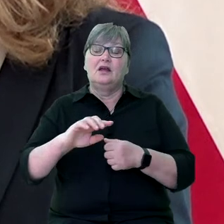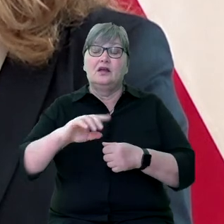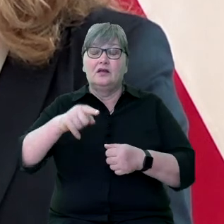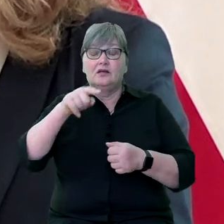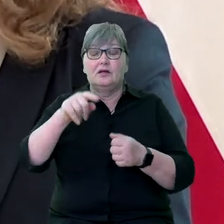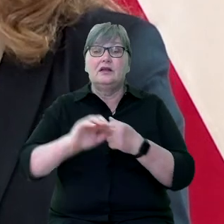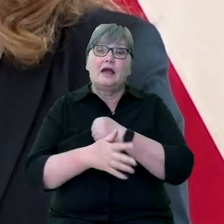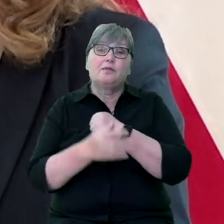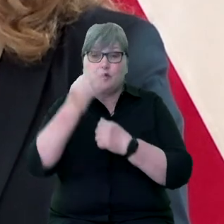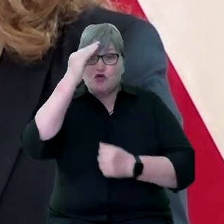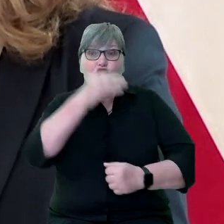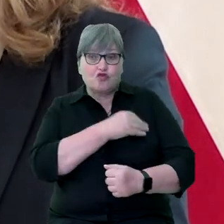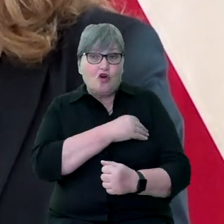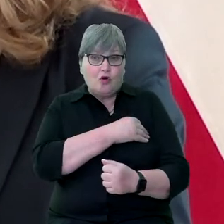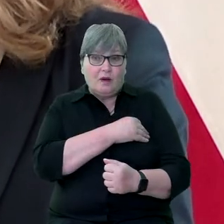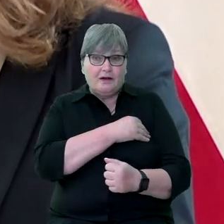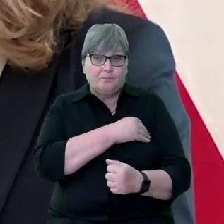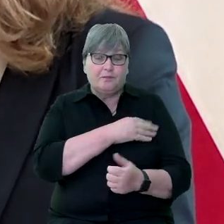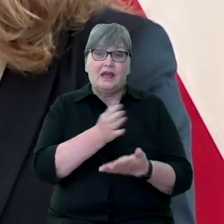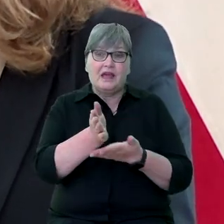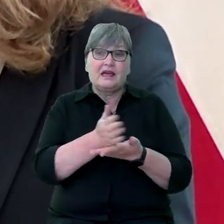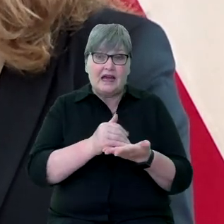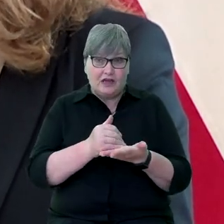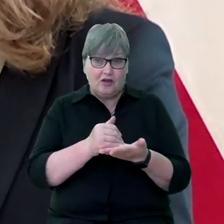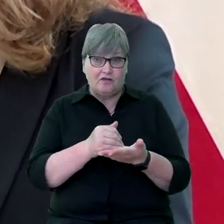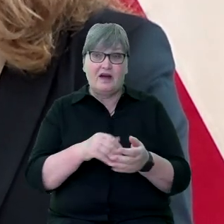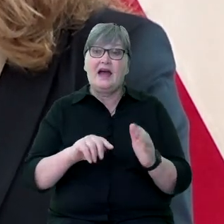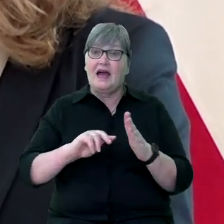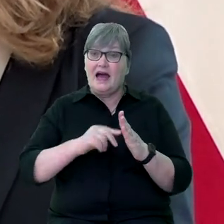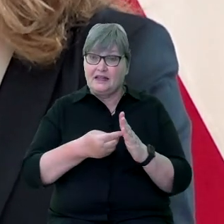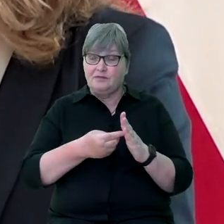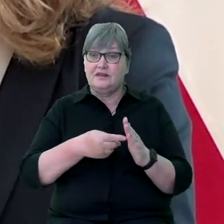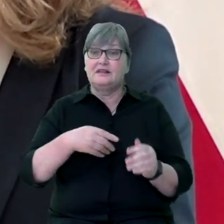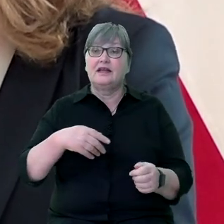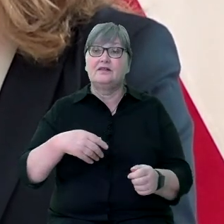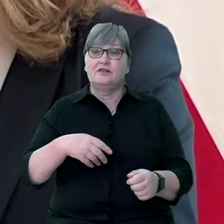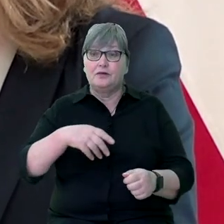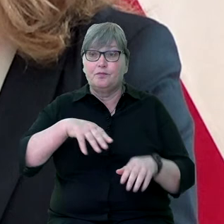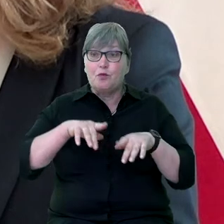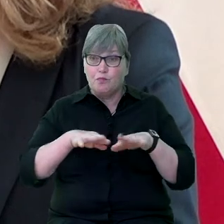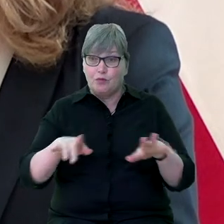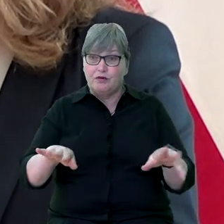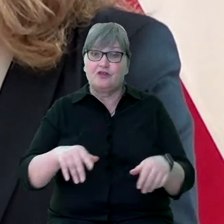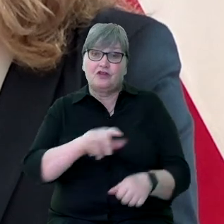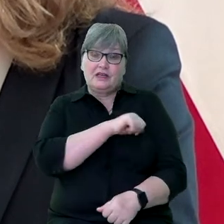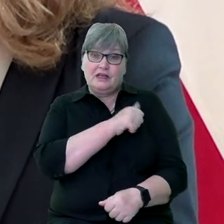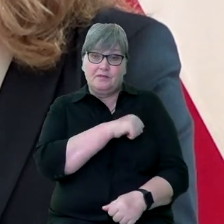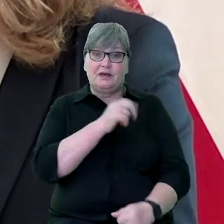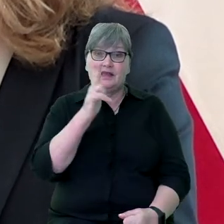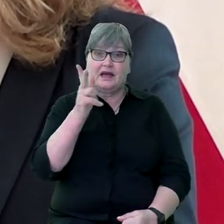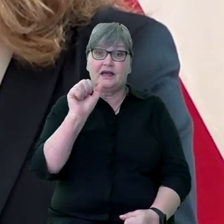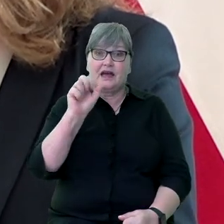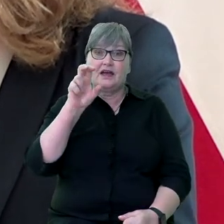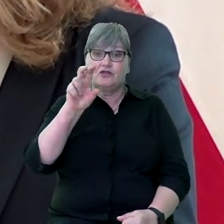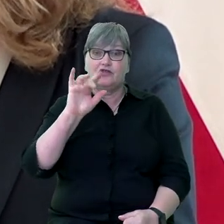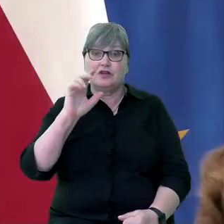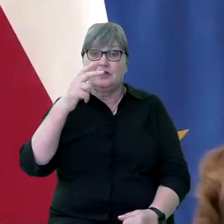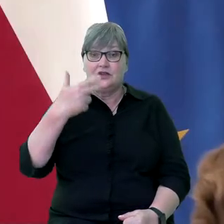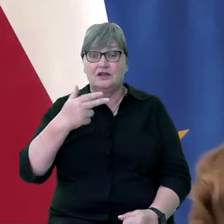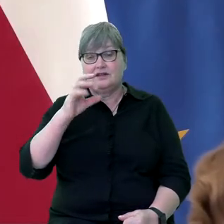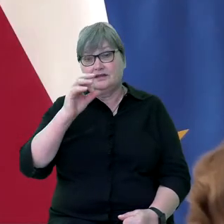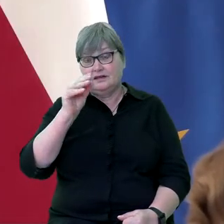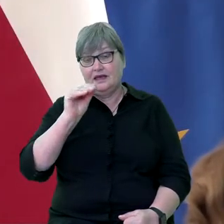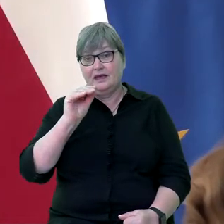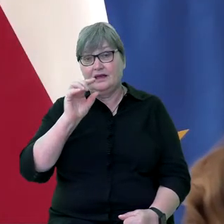Szkoła Administracji Publicznej imienia prezydenta Rzeczypospolitej Polskiej Lecha Kaczyńskiego. To ona w znacznej mierze decyduje o